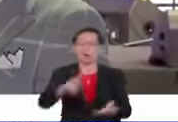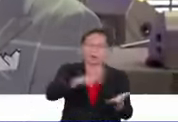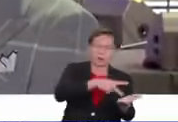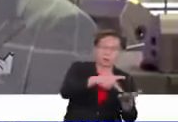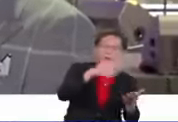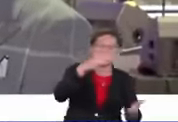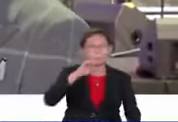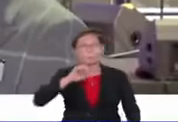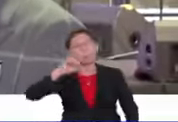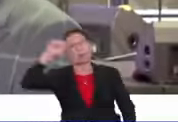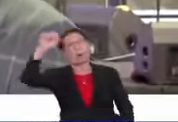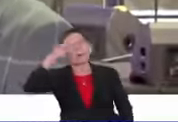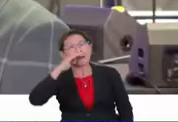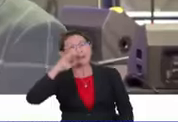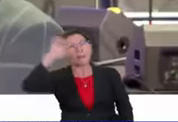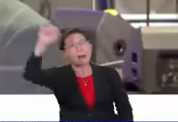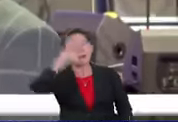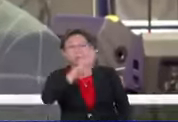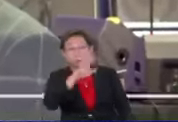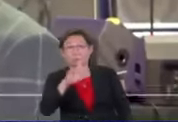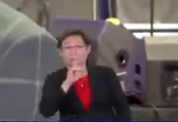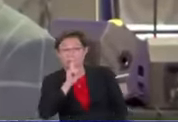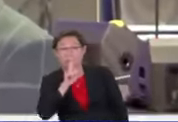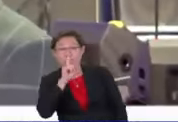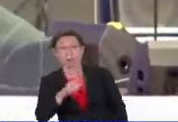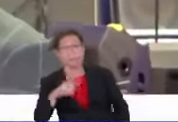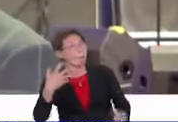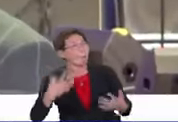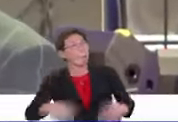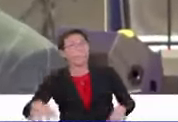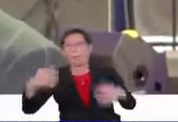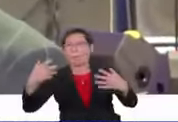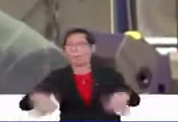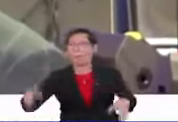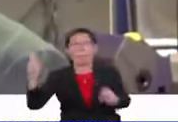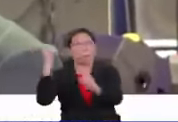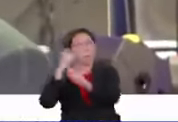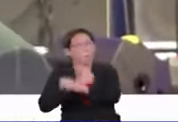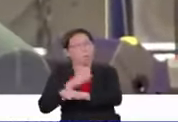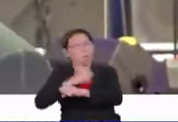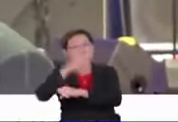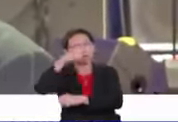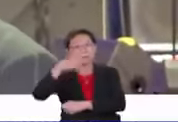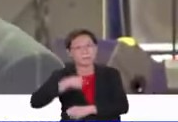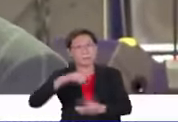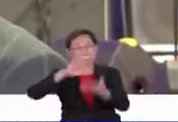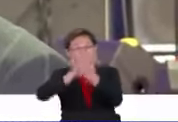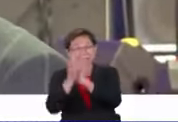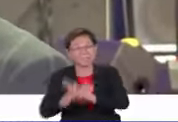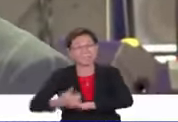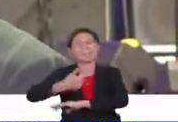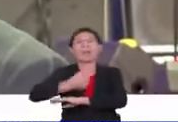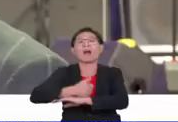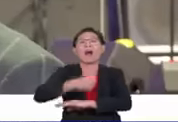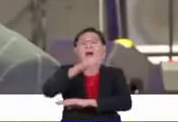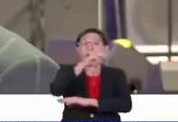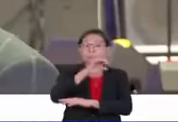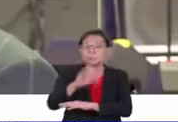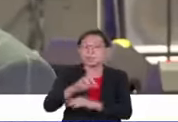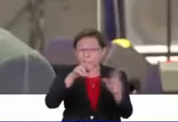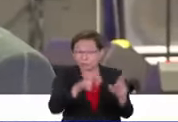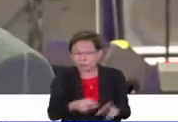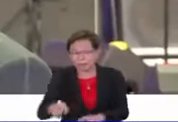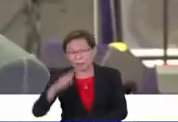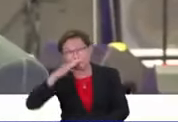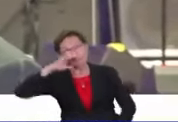Merdeka 65 ni memang boleh katakan mencabar. Sebab apa? Untuk saya menjadi host dalam satu rancangan